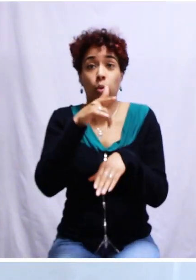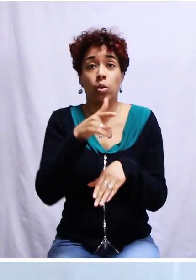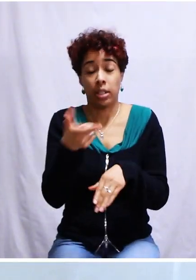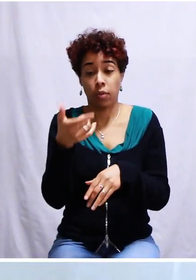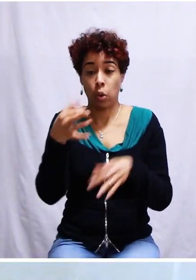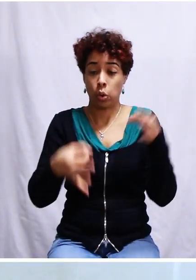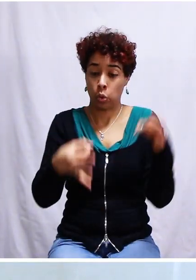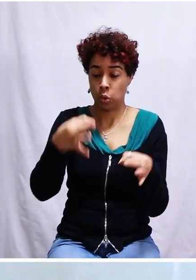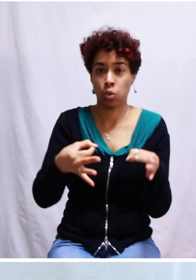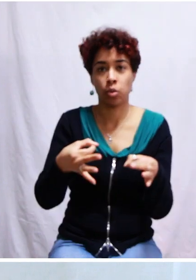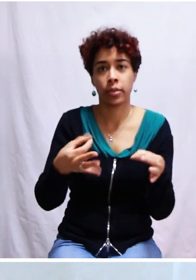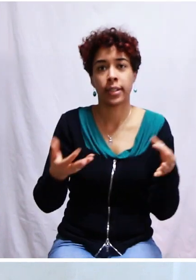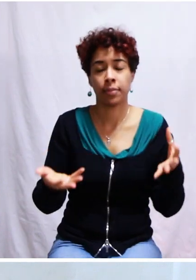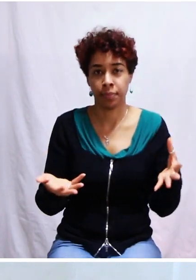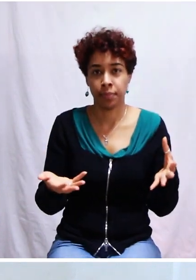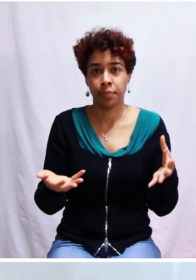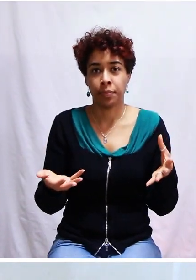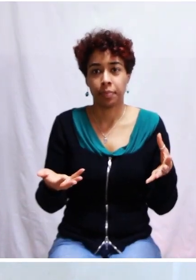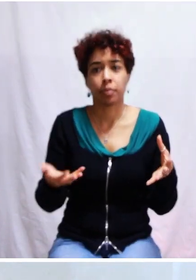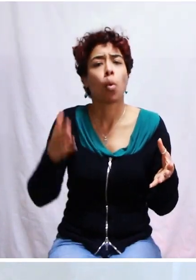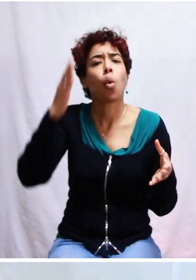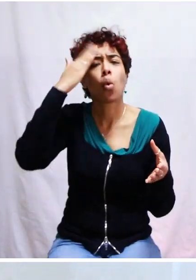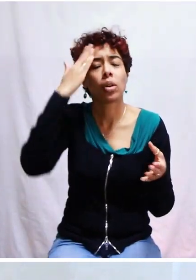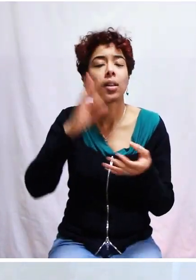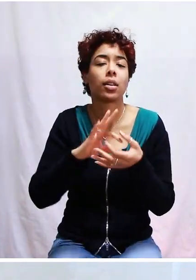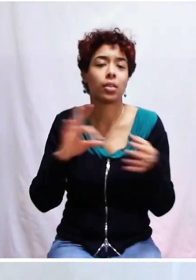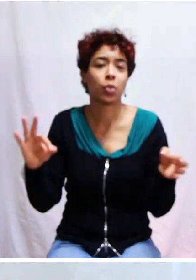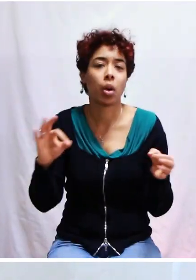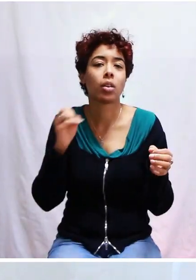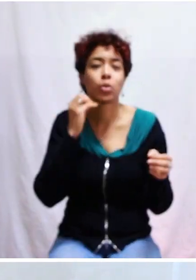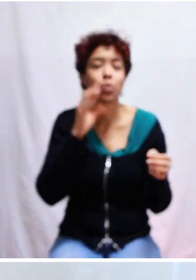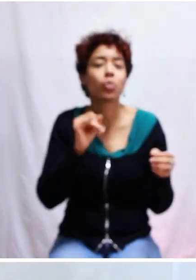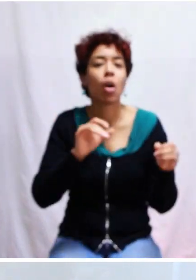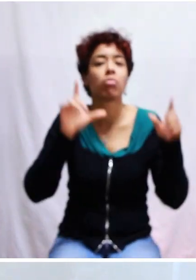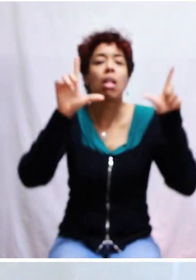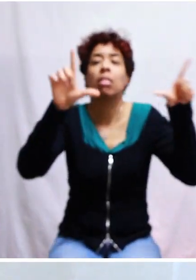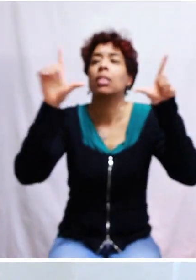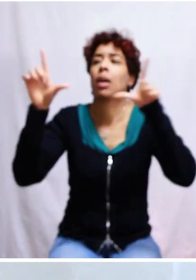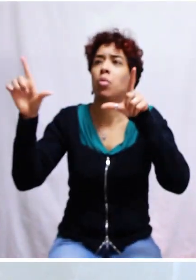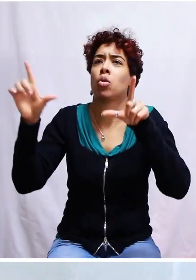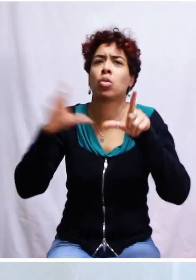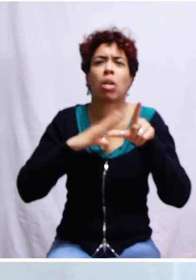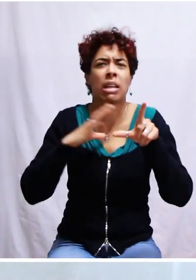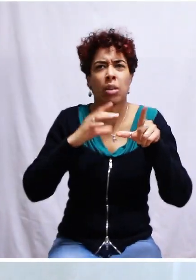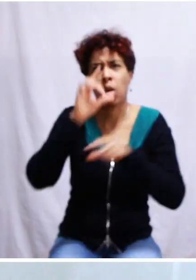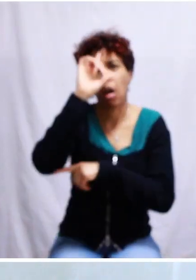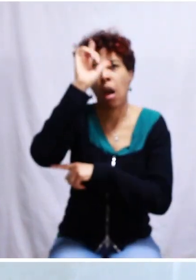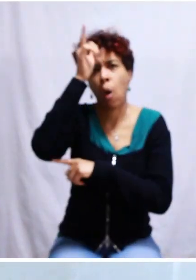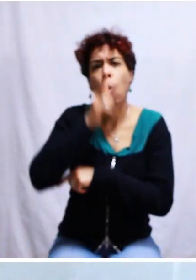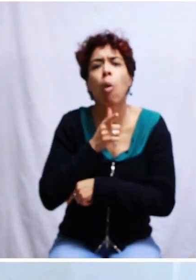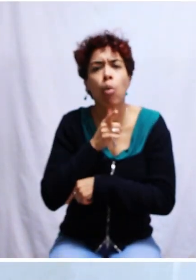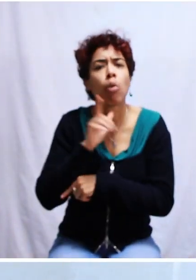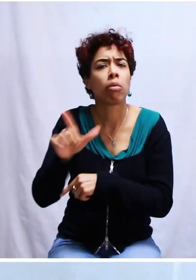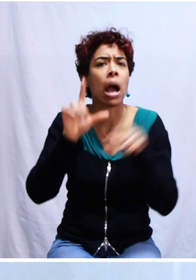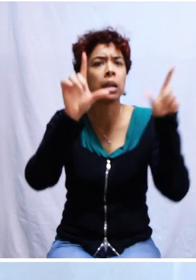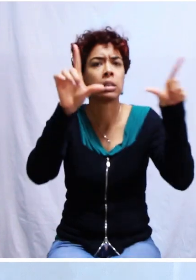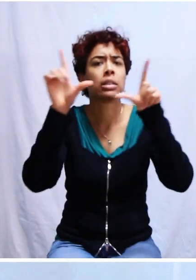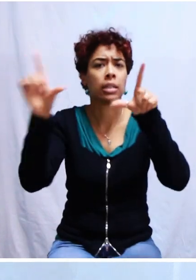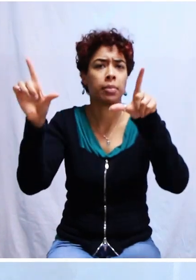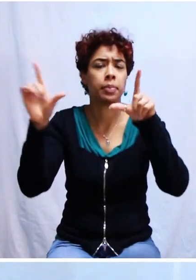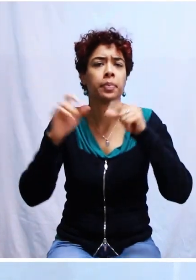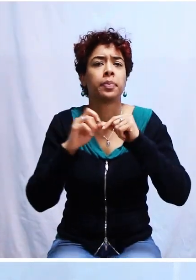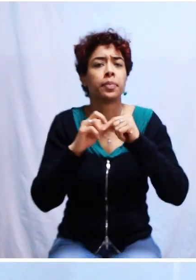falloir qu'il juge et qu'il tranche. Et c'est quelque chose qu'on connaît parce que c'est même des tableaux parfois, on en a un comme ça je crois, c'est au Louvre, où ça représente ce